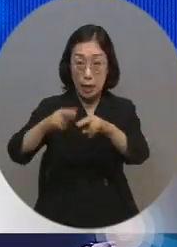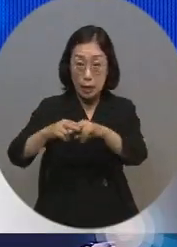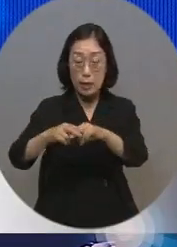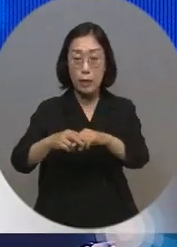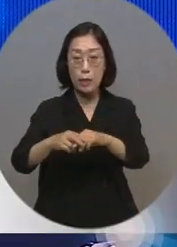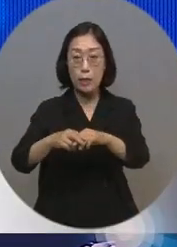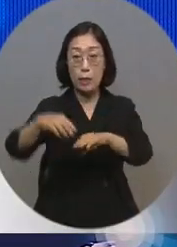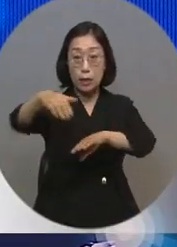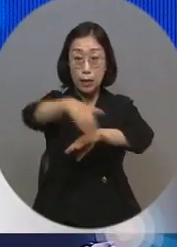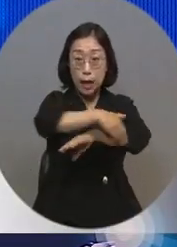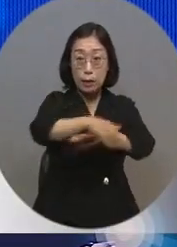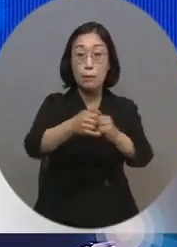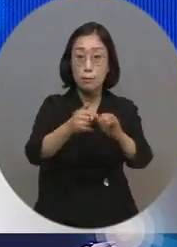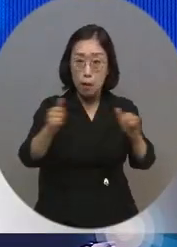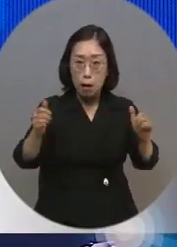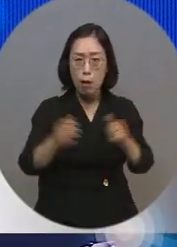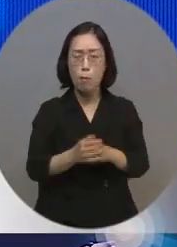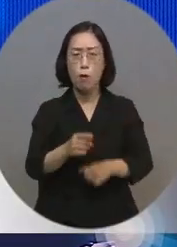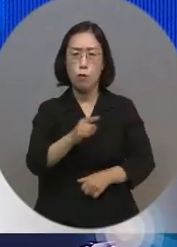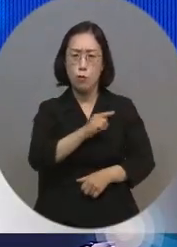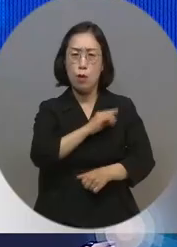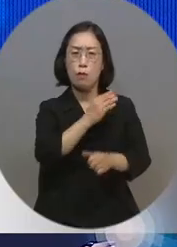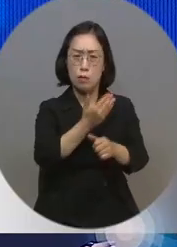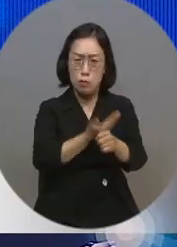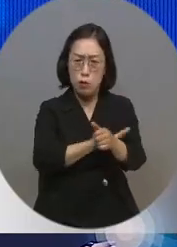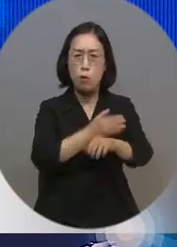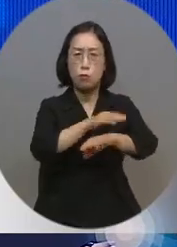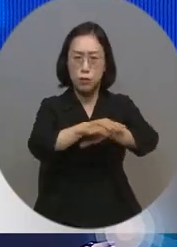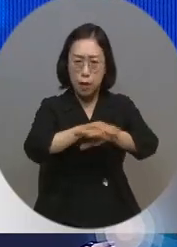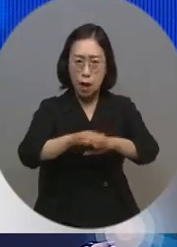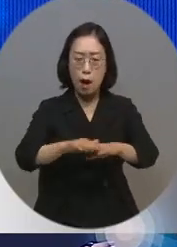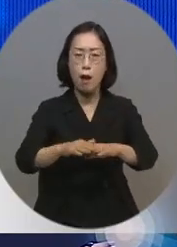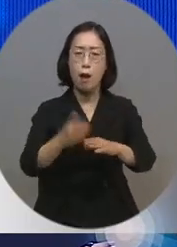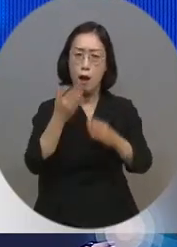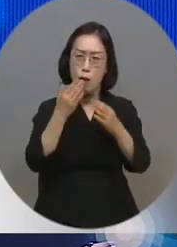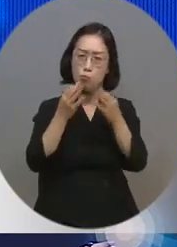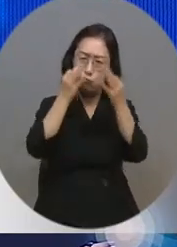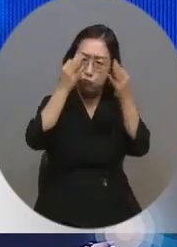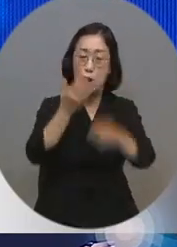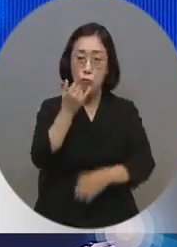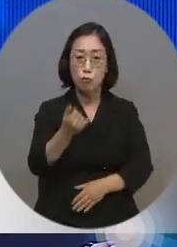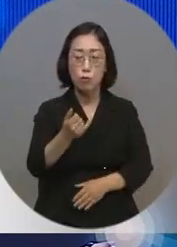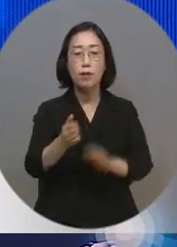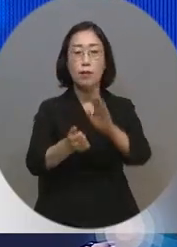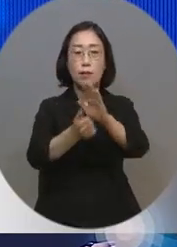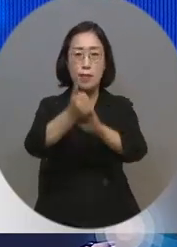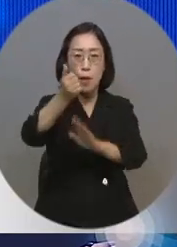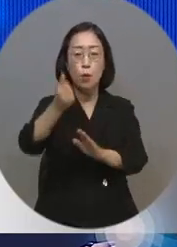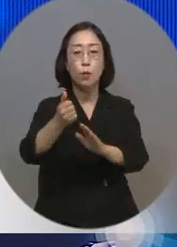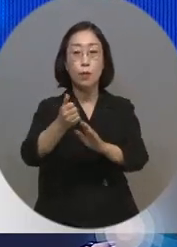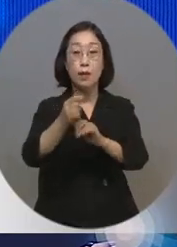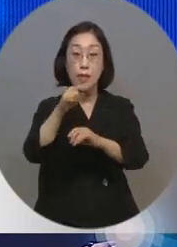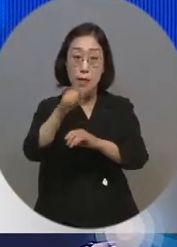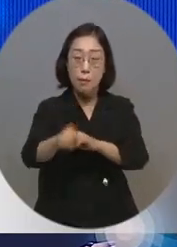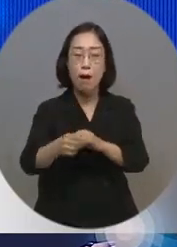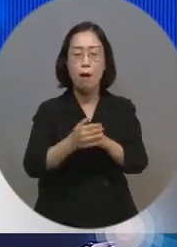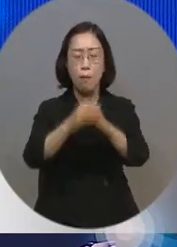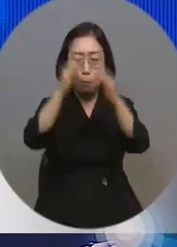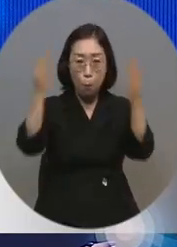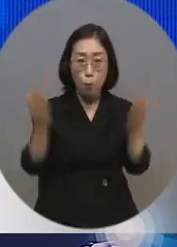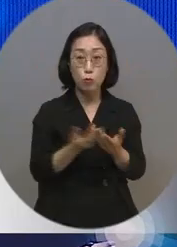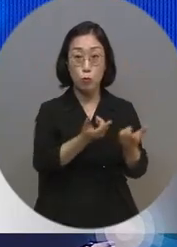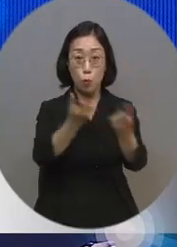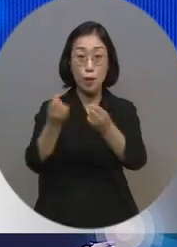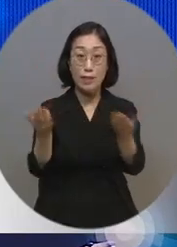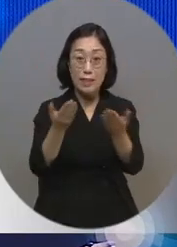개인의 능력을 최대한 발휘할 수 있도록 도와주어 새로운 희망으로 가득한 다 함께 일하는